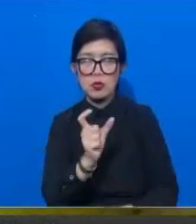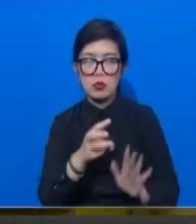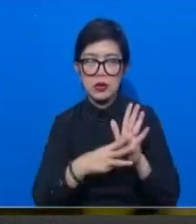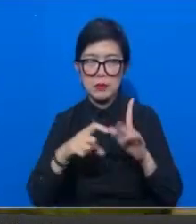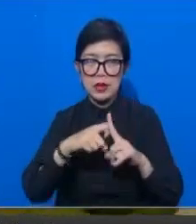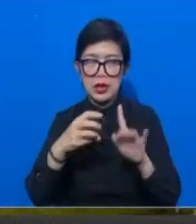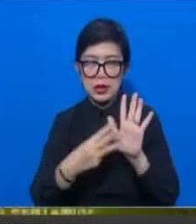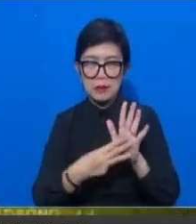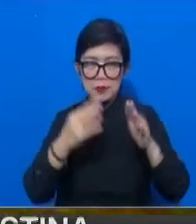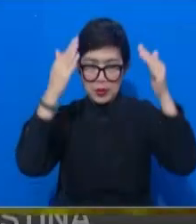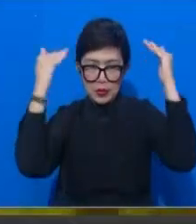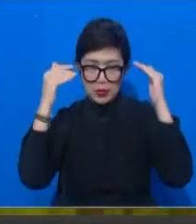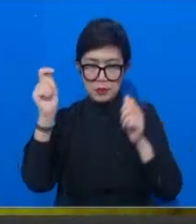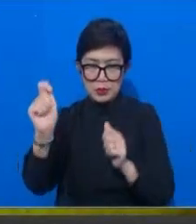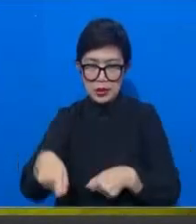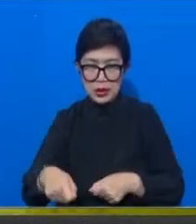nelayan, dan petani.